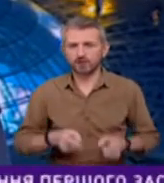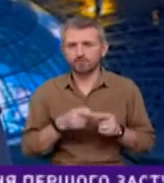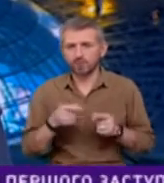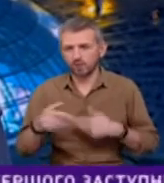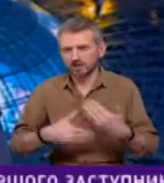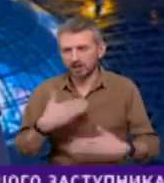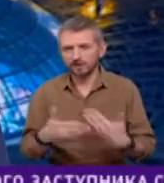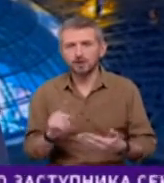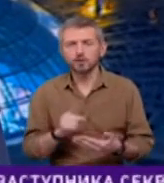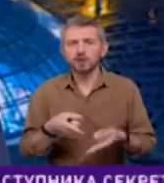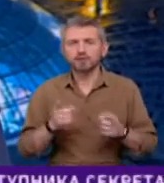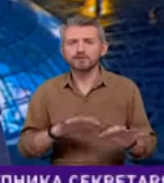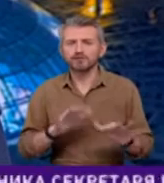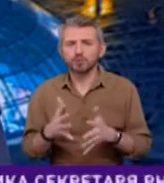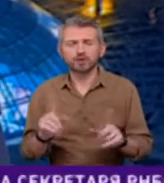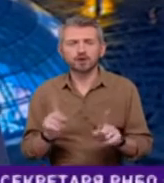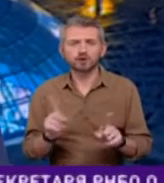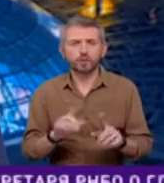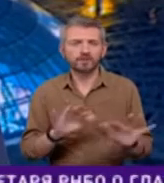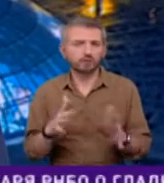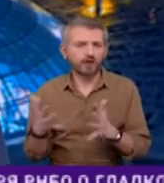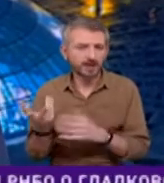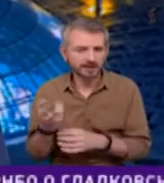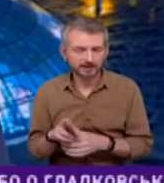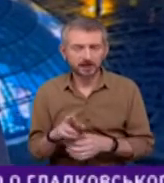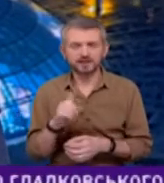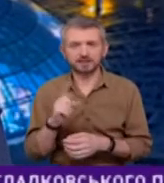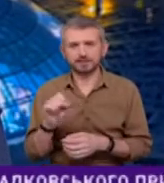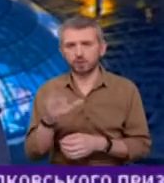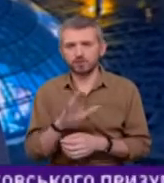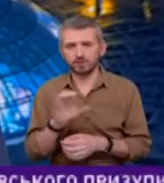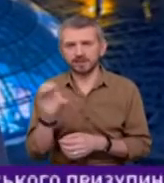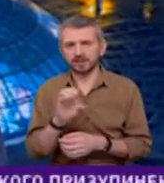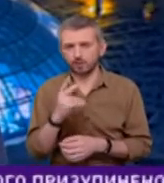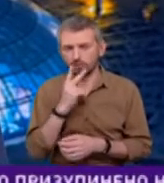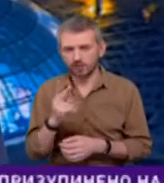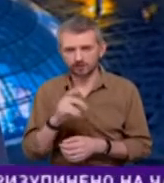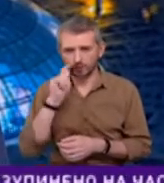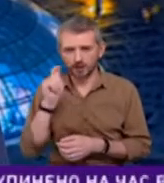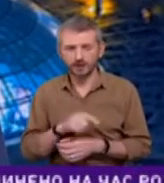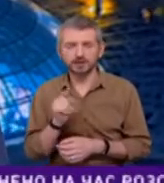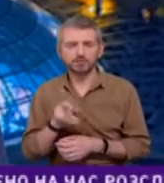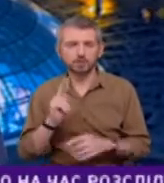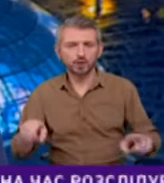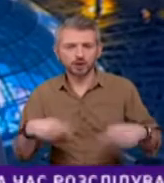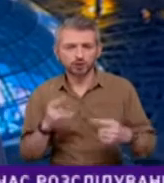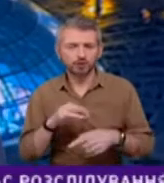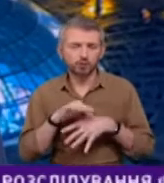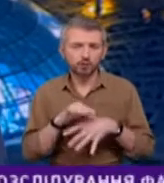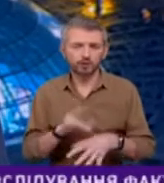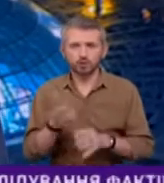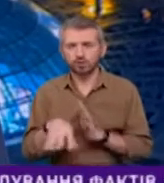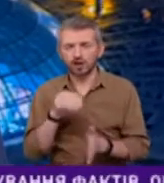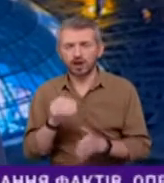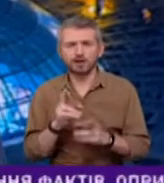що насправді відбулося, що насправді відбувається з Євробаченням в Україні, з тими, хто це організовує, хто проводить, хто